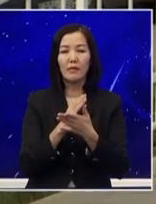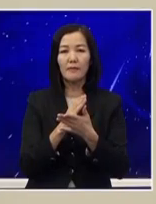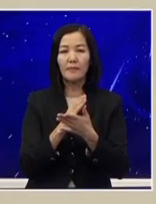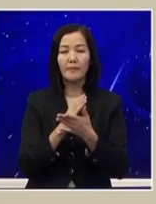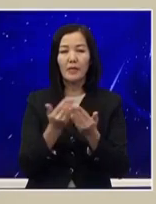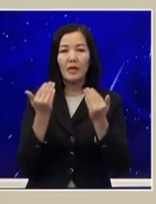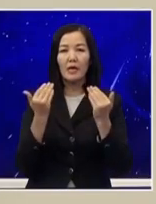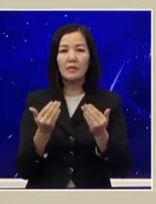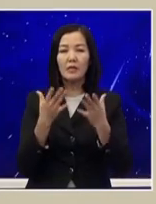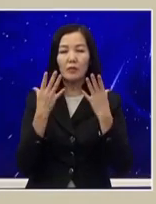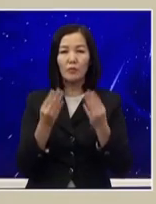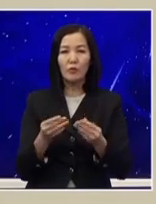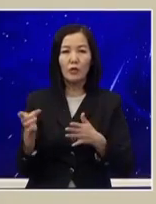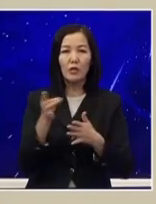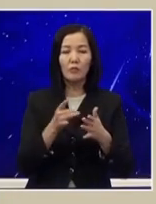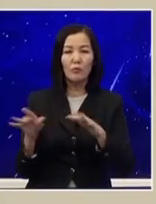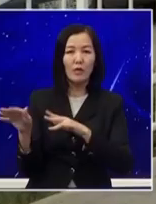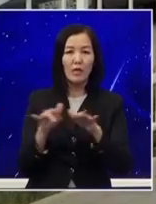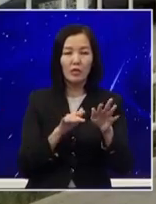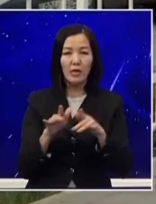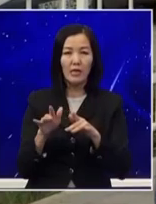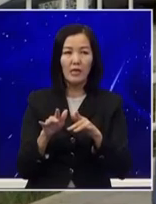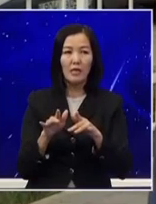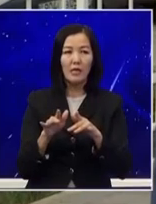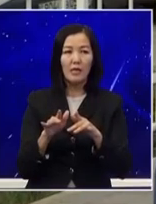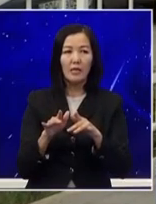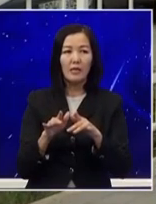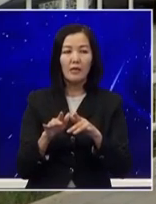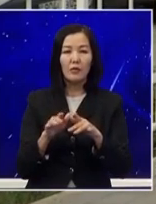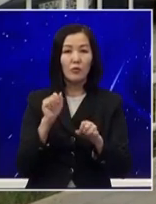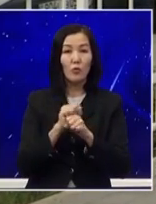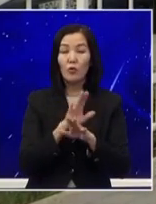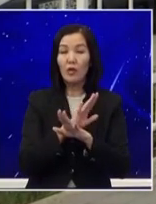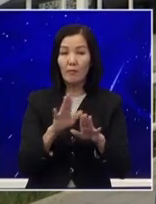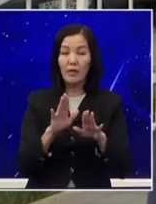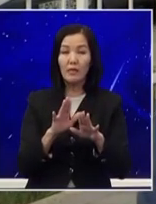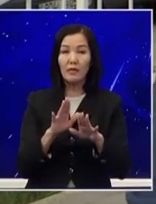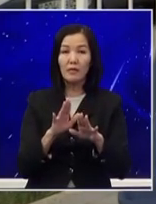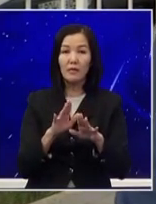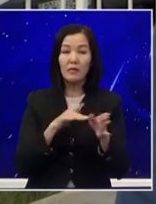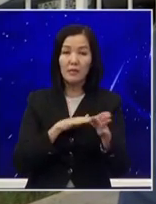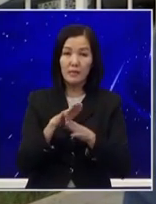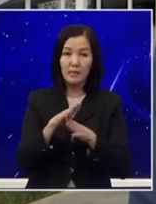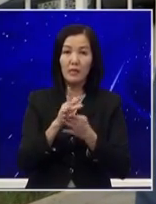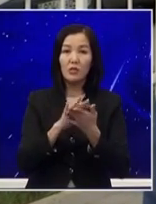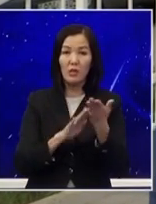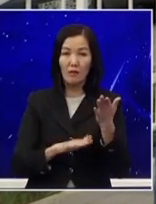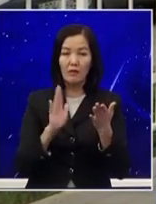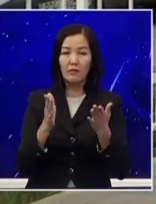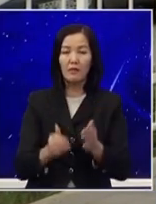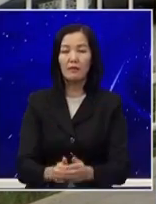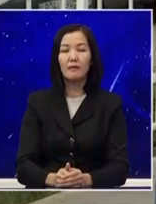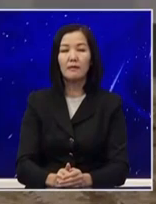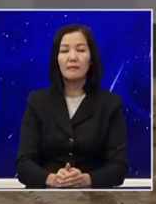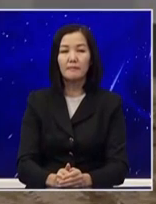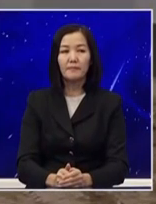бірегей болып табылатын бүгінгі осы республикалық шарасы. Бұл шара босымен тоқталып қалмайды, іске асыра береміз, ары қарай да тағы да жүзеге асатын